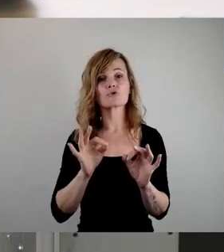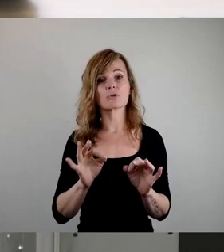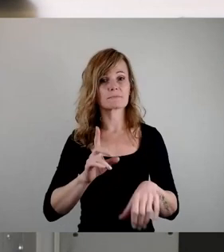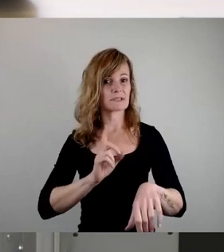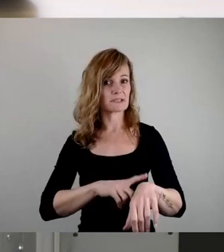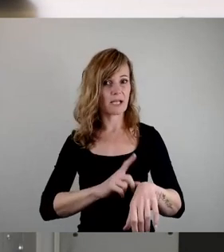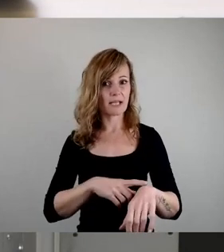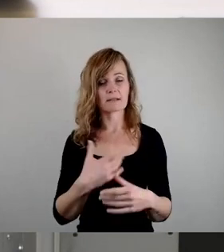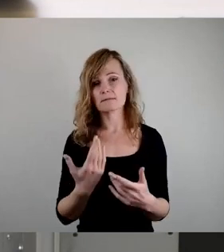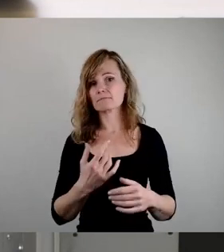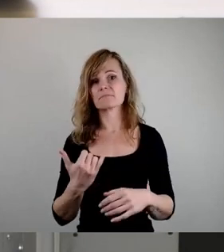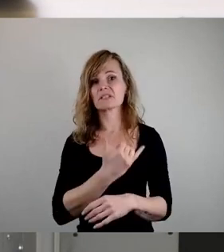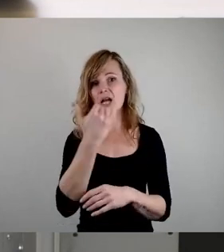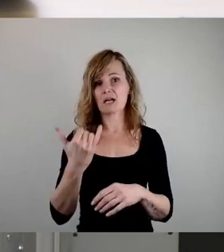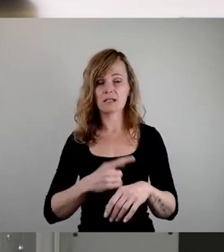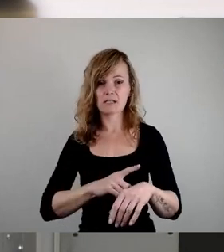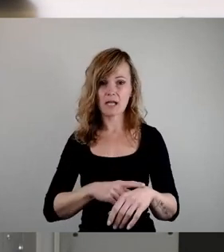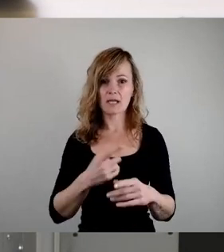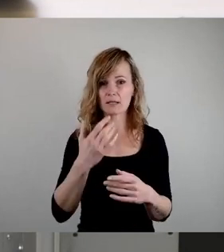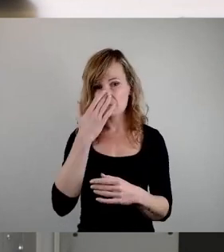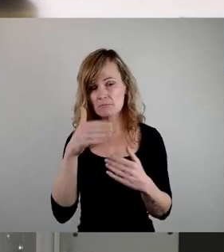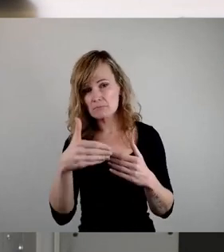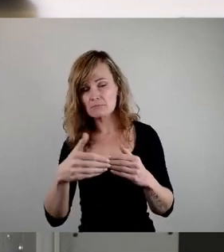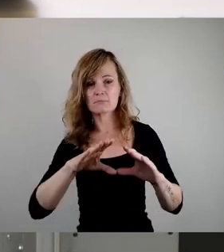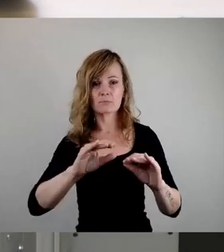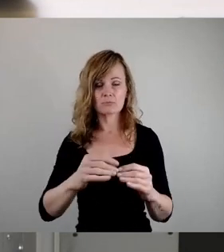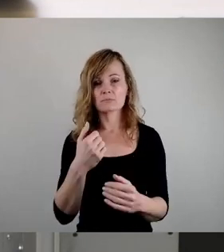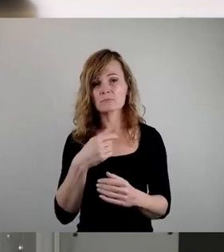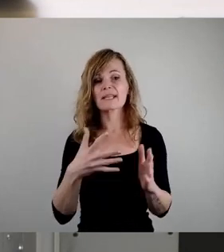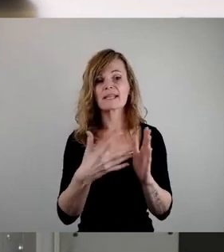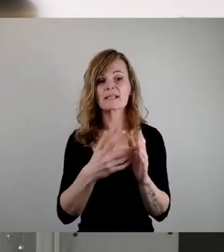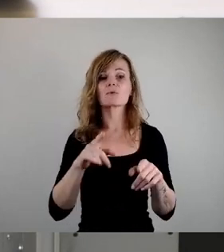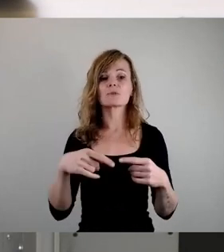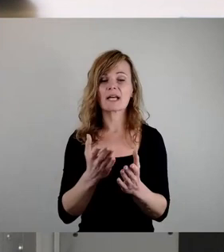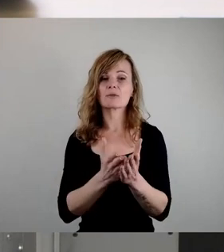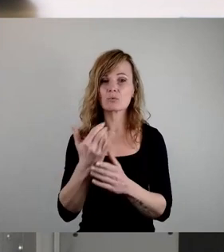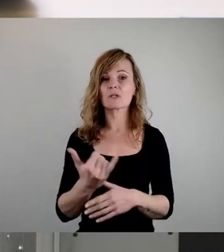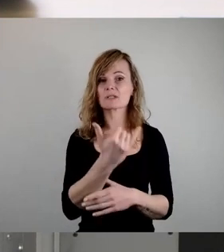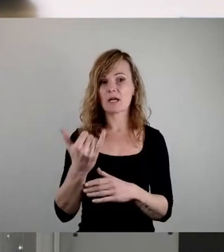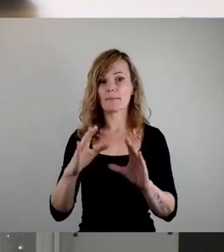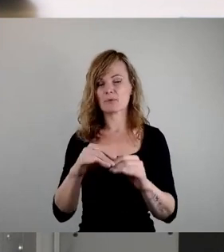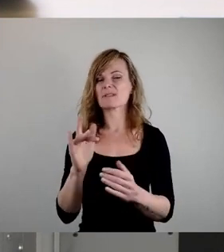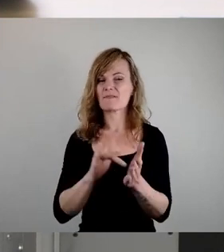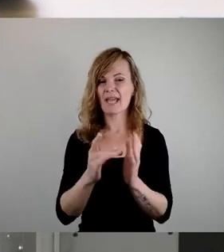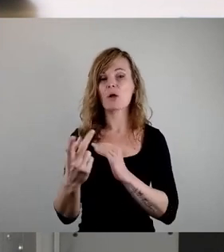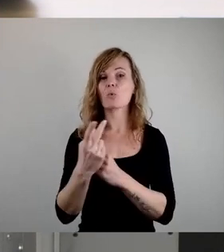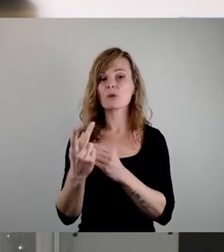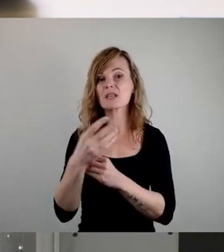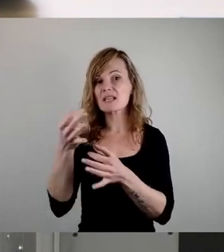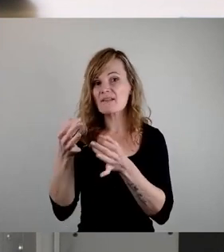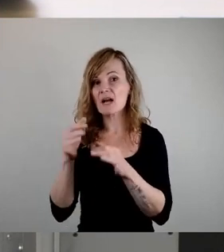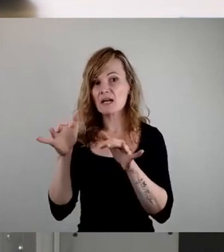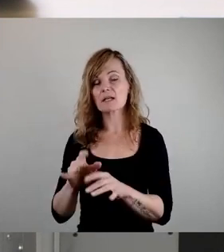auszutesten und dann vielleicht durchgängig über das ganze Jahr genutzt wird, weil eben die Kundennachfrage vorhanden ist, ist eine andere